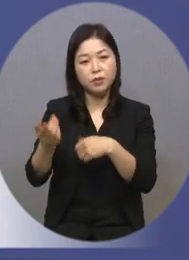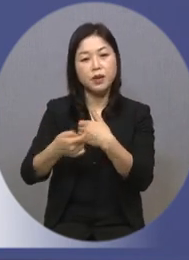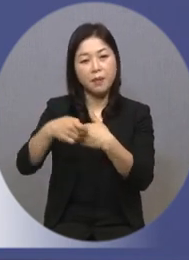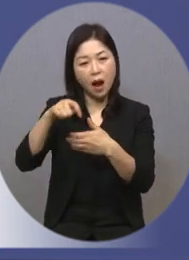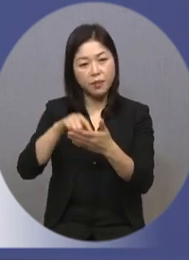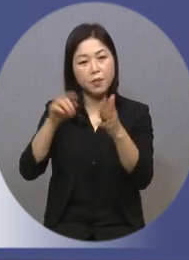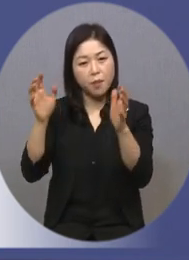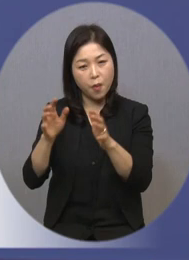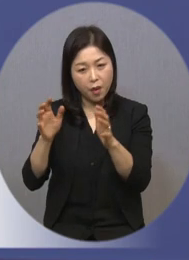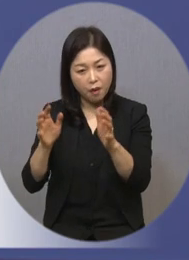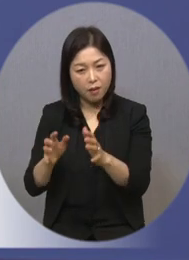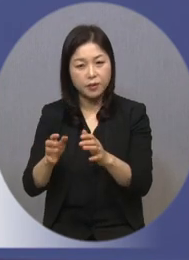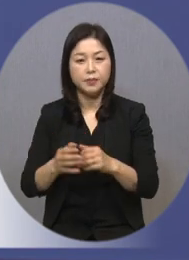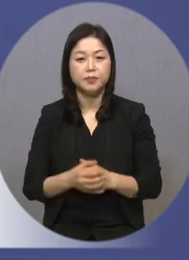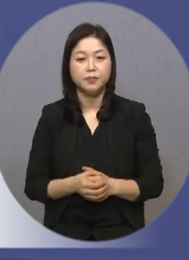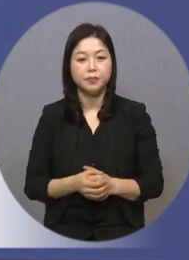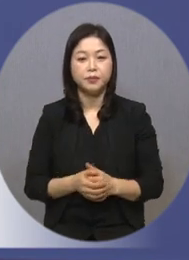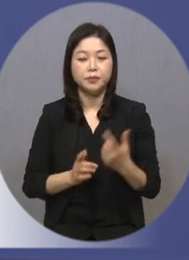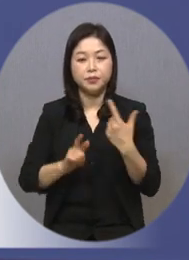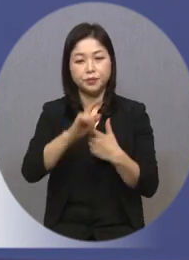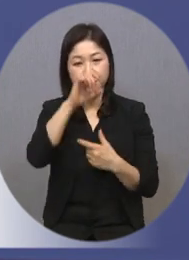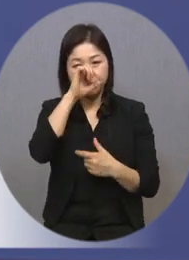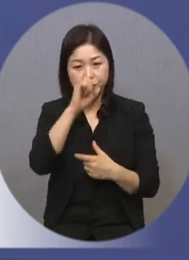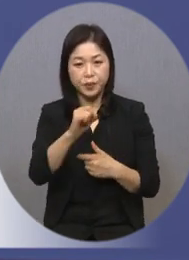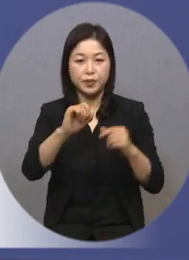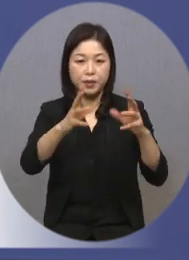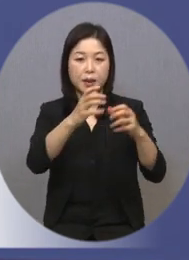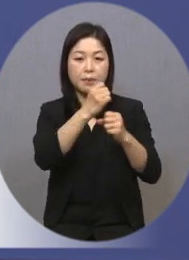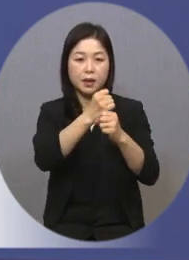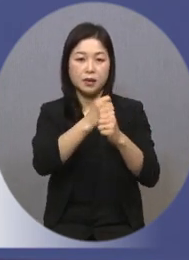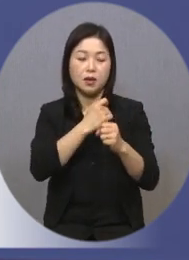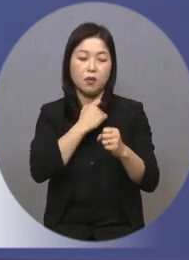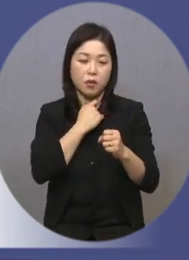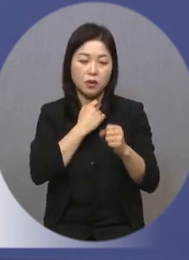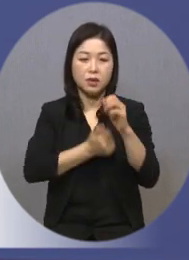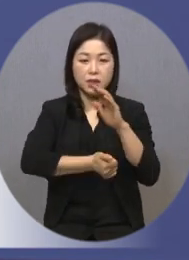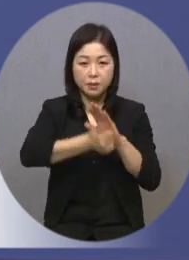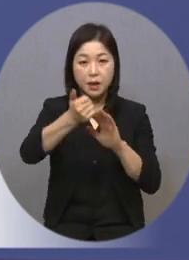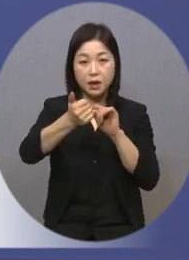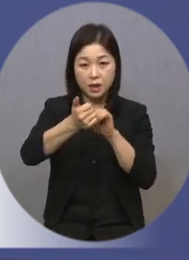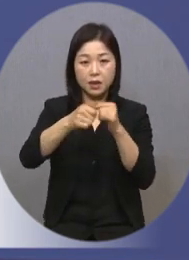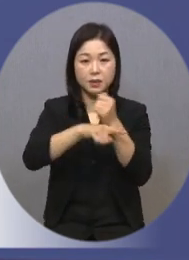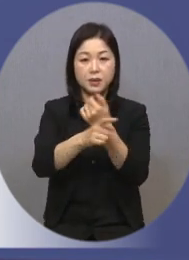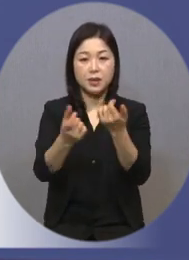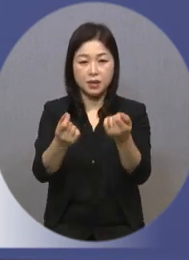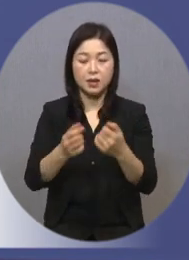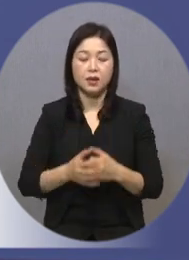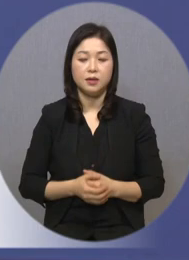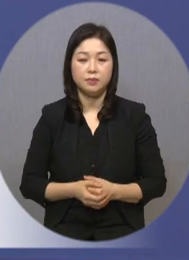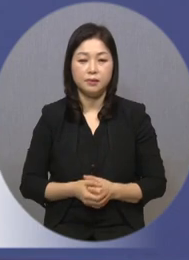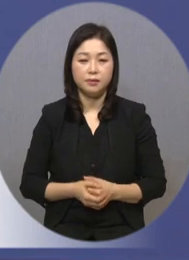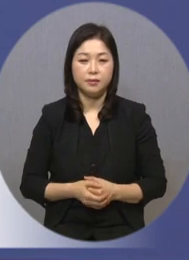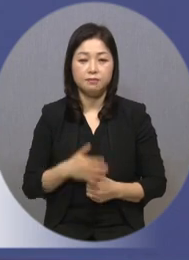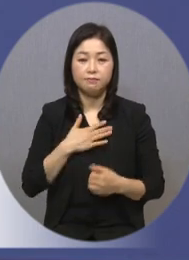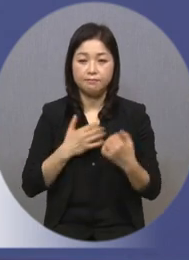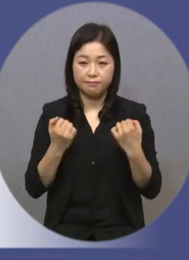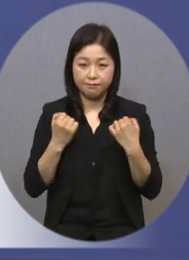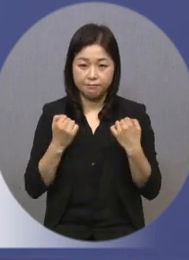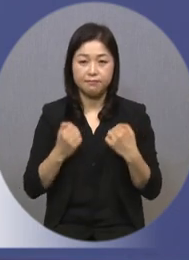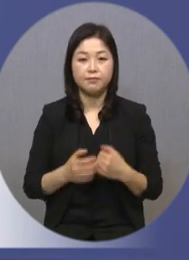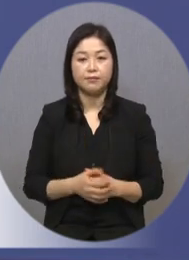마음 들이 모여서 도 나온 세상을 만들어 보자는 희망을 살림도 같기도 합니다 힘이